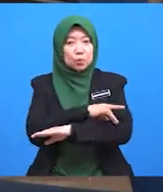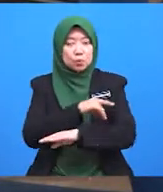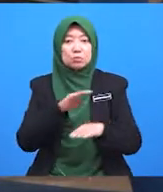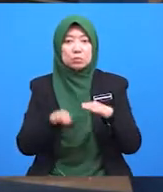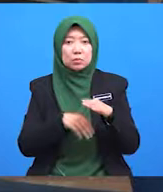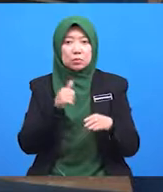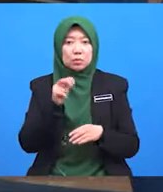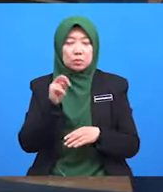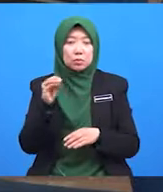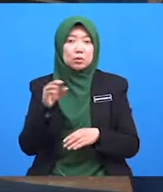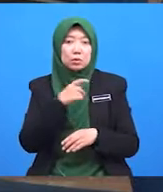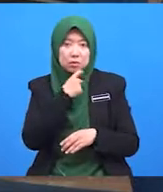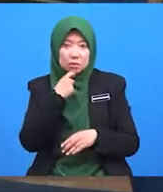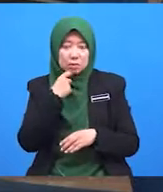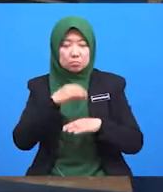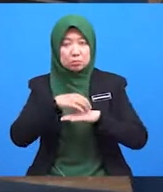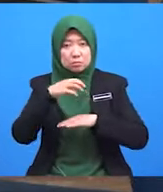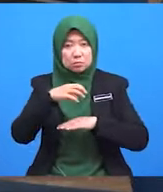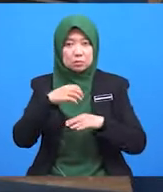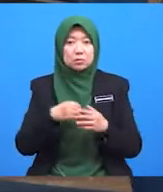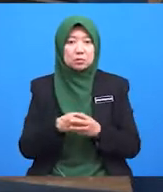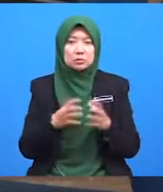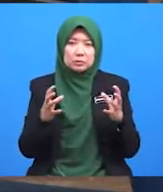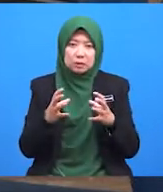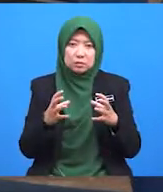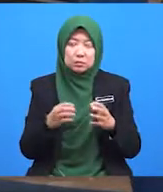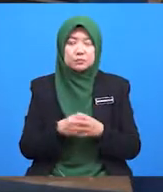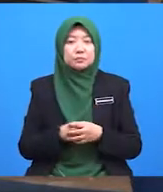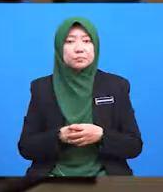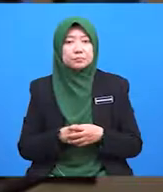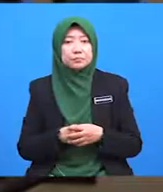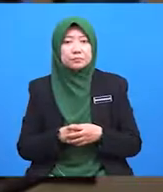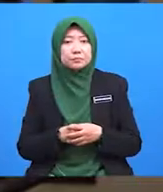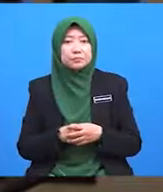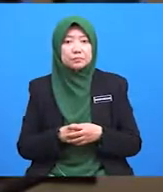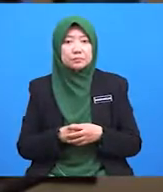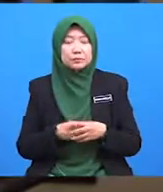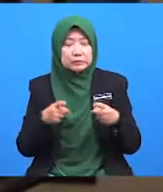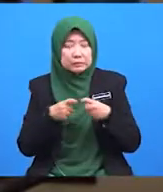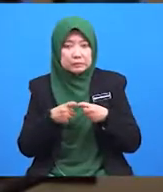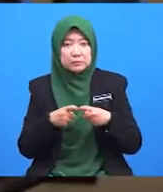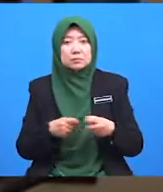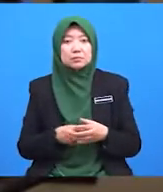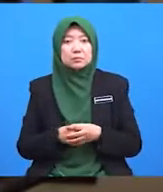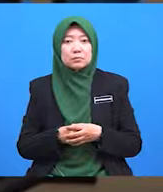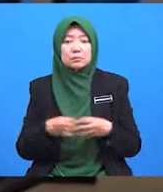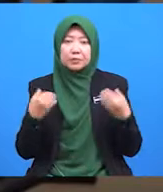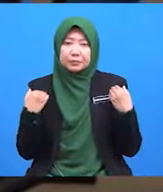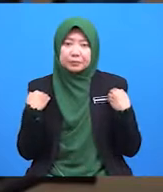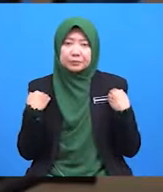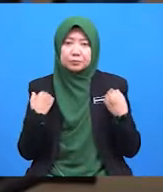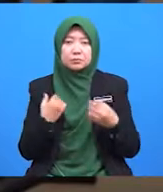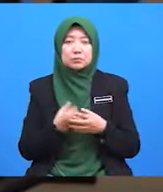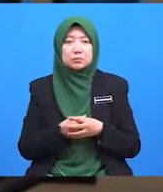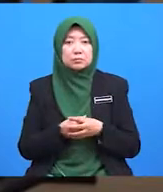mengering dan menjadi benjolan yang keras dan keruping. Renjatan. Terdapat beberapa